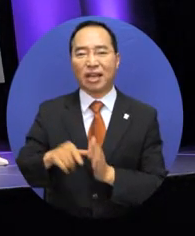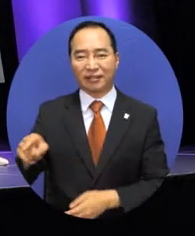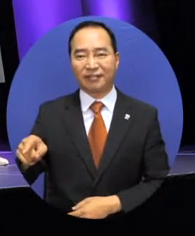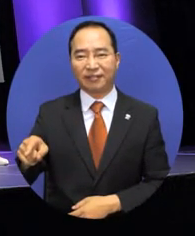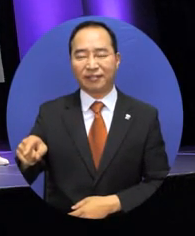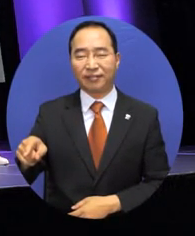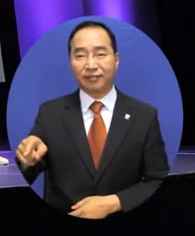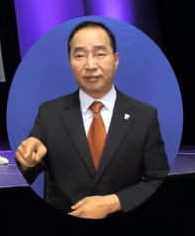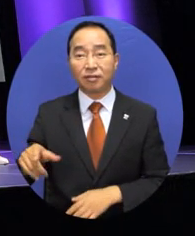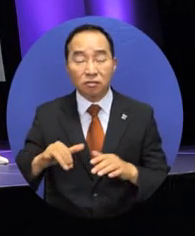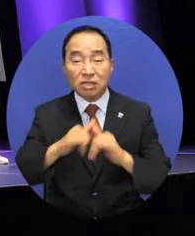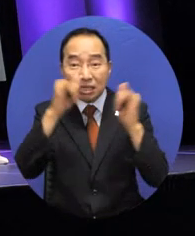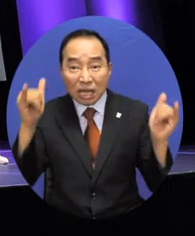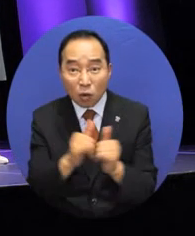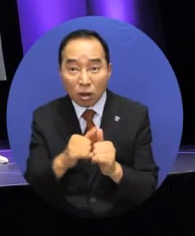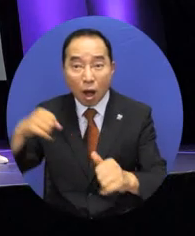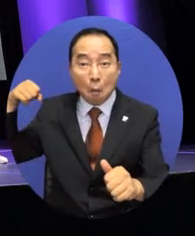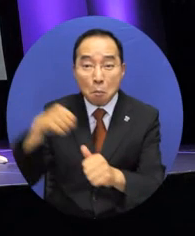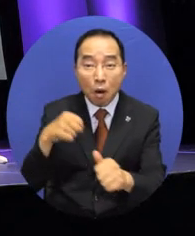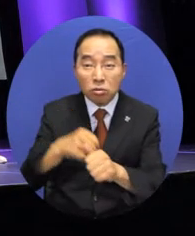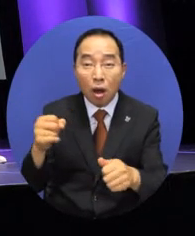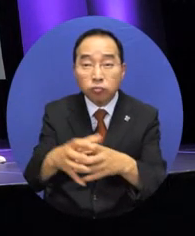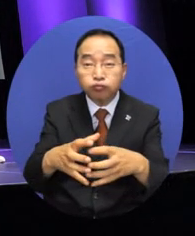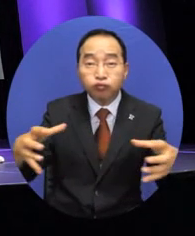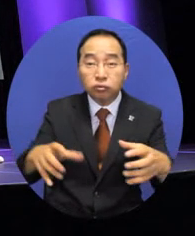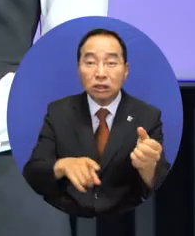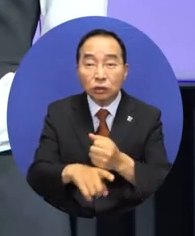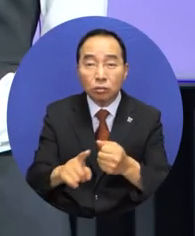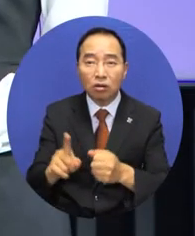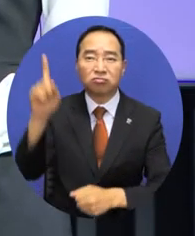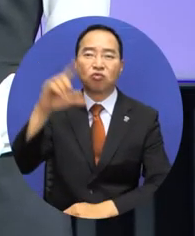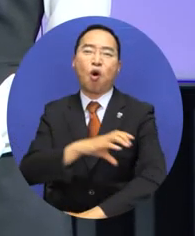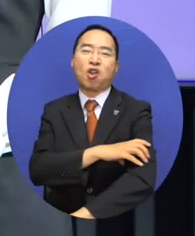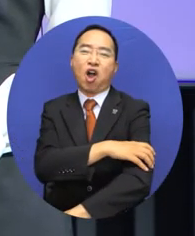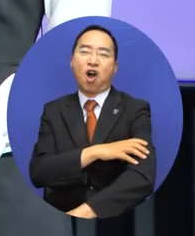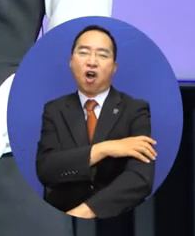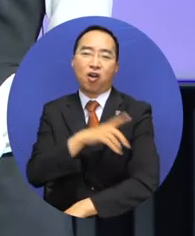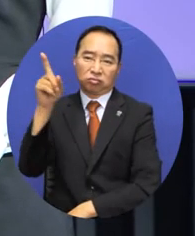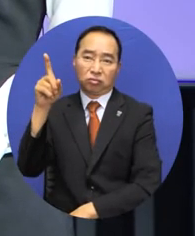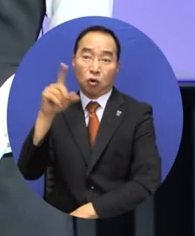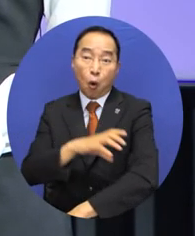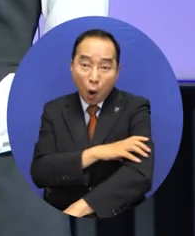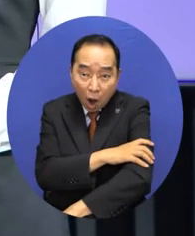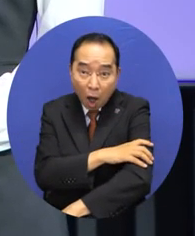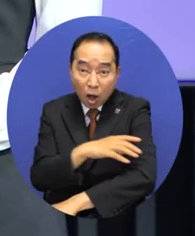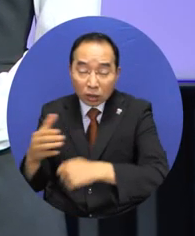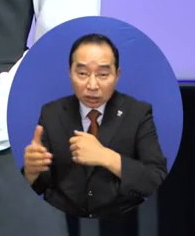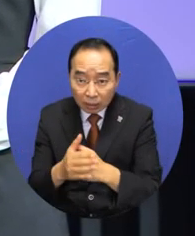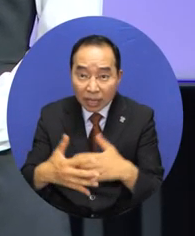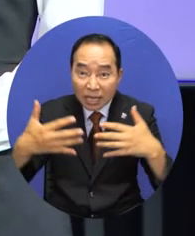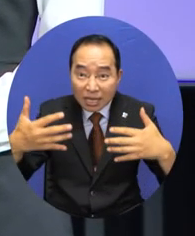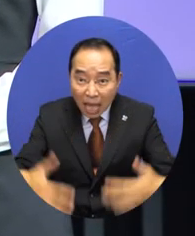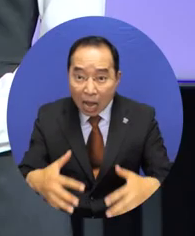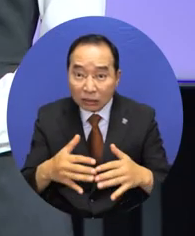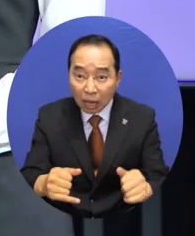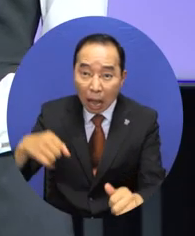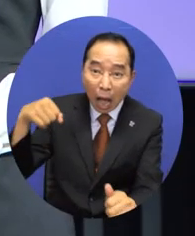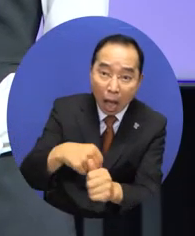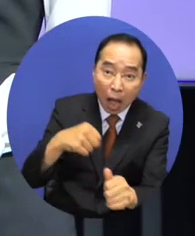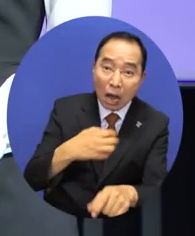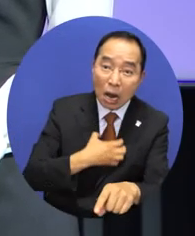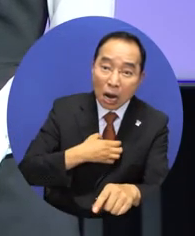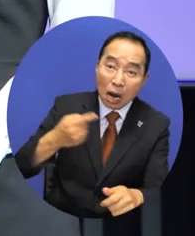폭력을 증대시키는 가장 큰 요인은 권력입니다. 그리고 이 권력에 의해서 약자들은 항상 폭력을 당하는